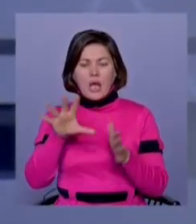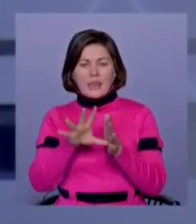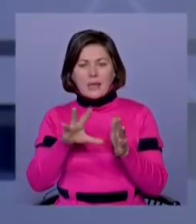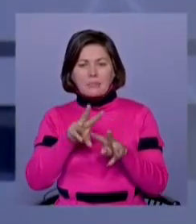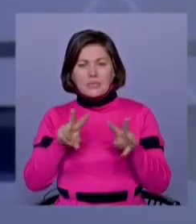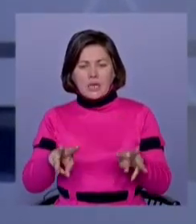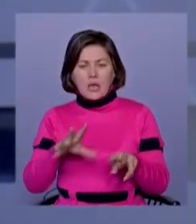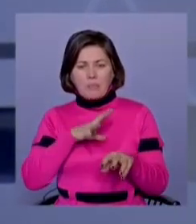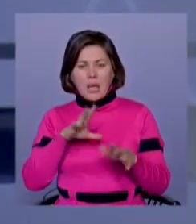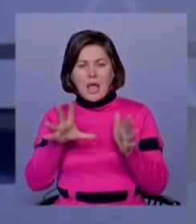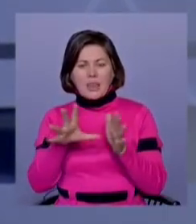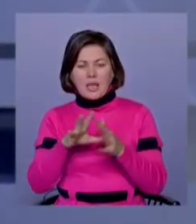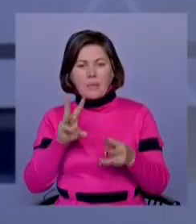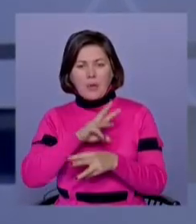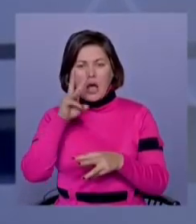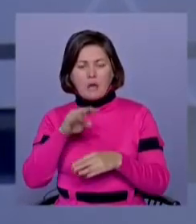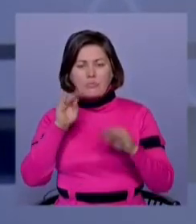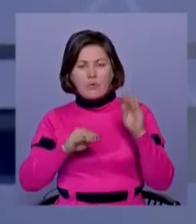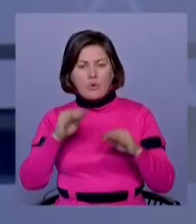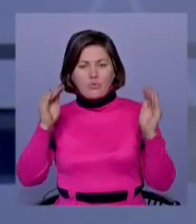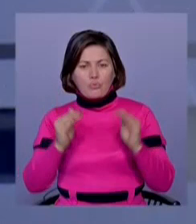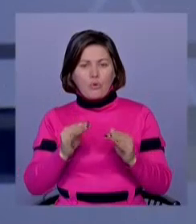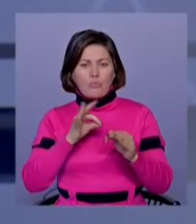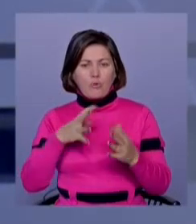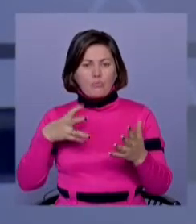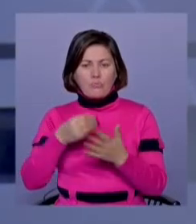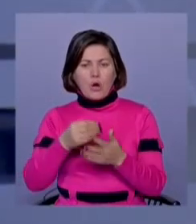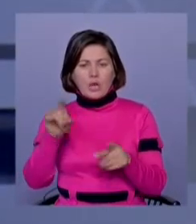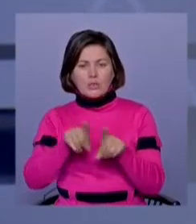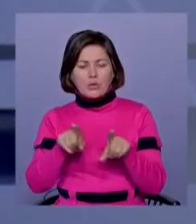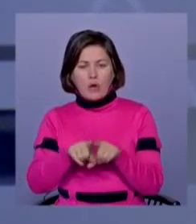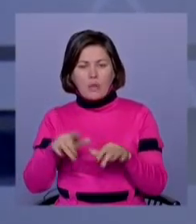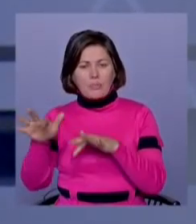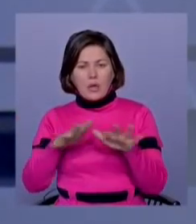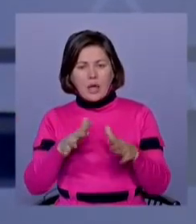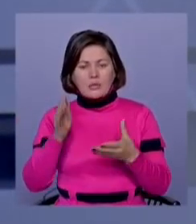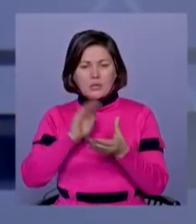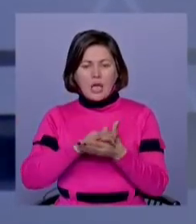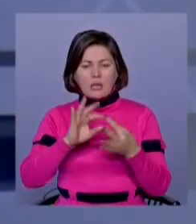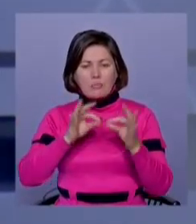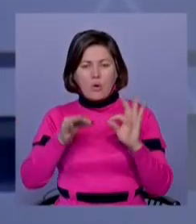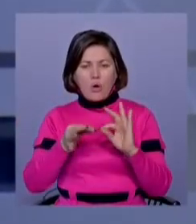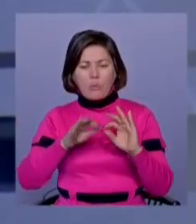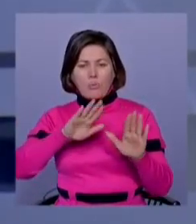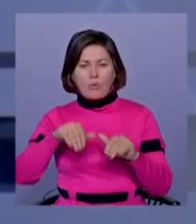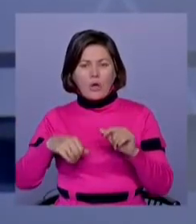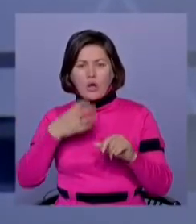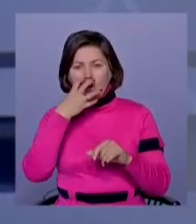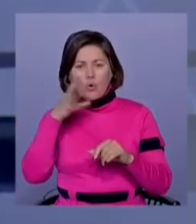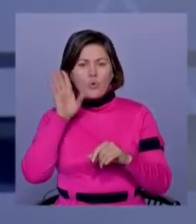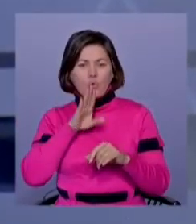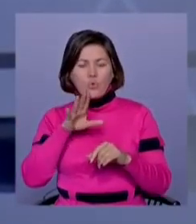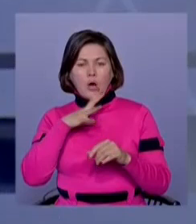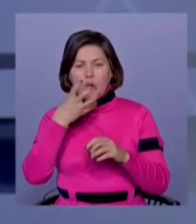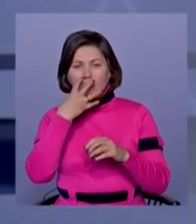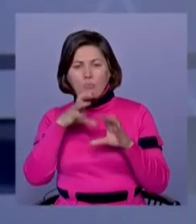Энергетика министрлігі электр жабдықтау тарифтерін төмендету бағытында атқарылған істер легімен таныстырды. Бұдан бөлек жылу, су,